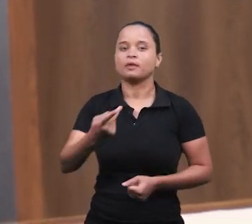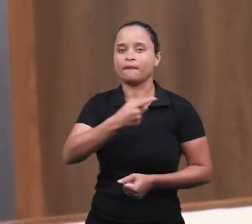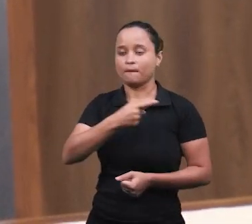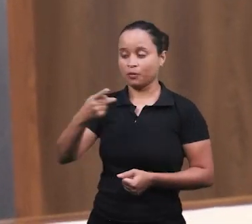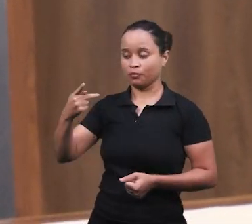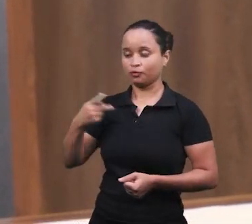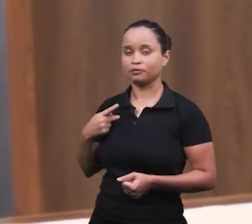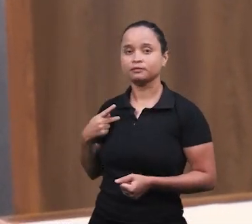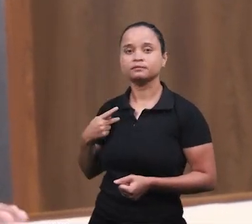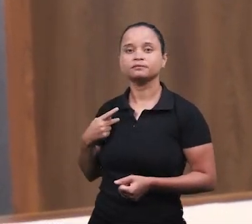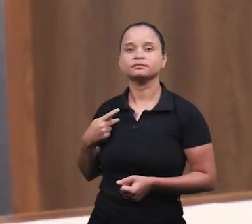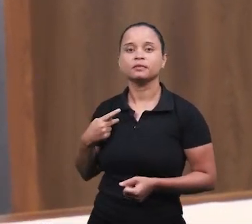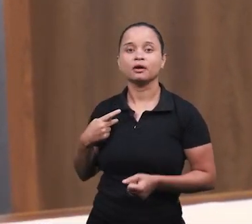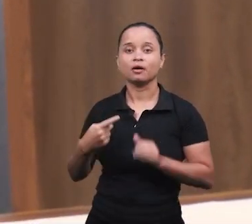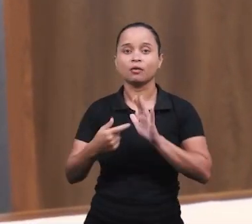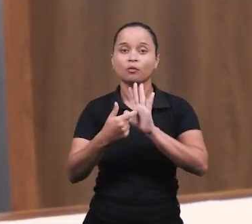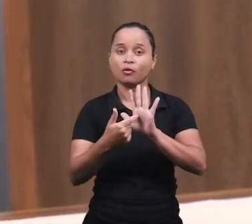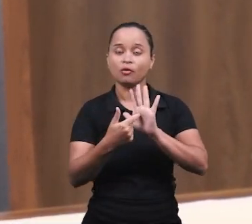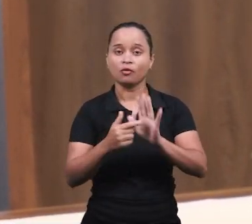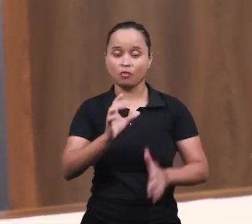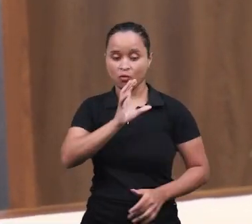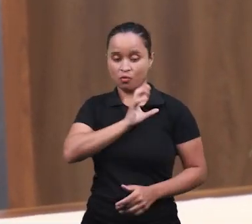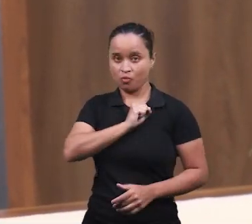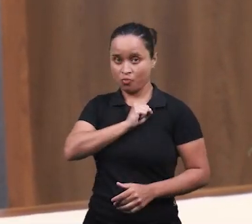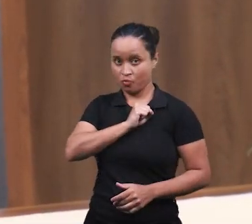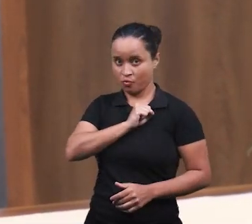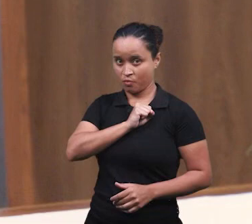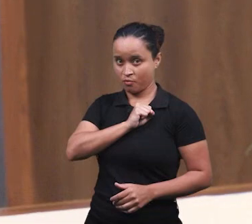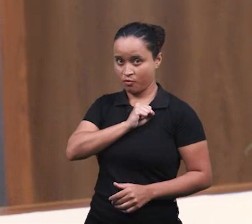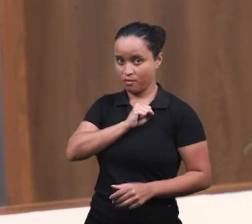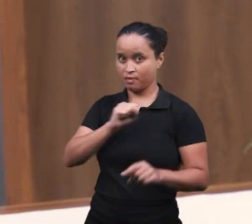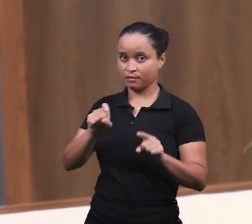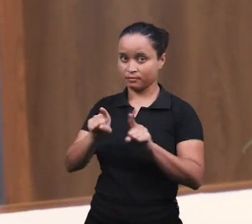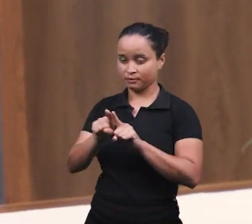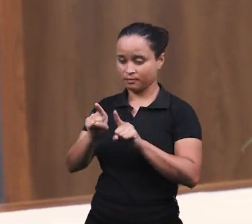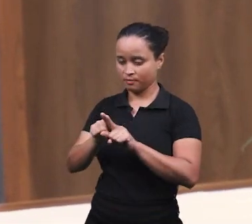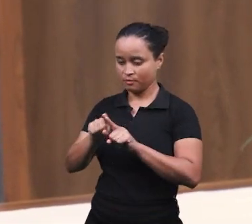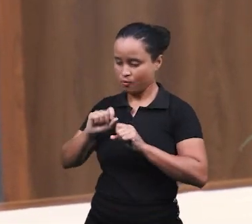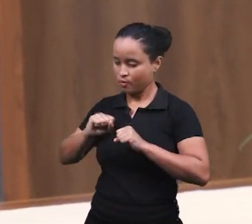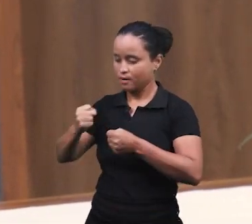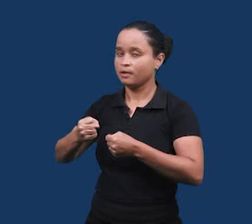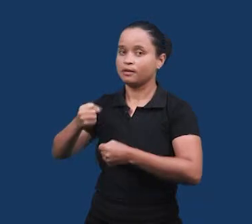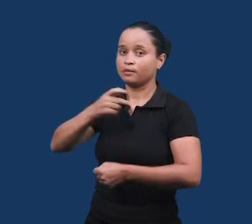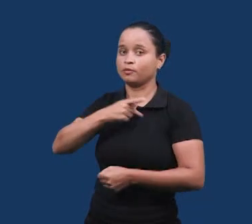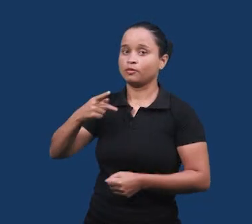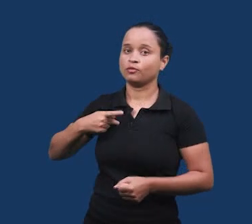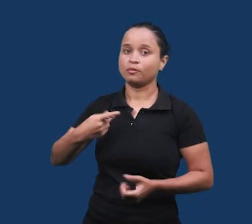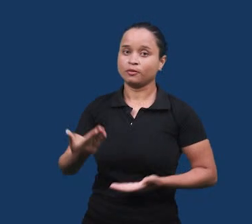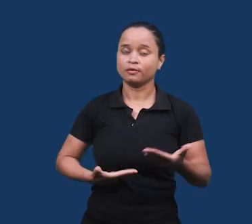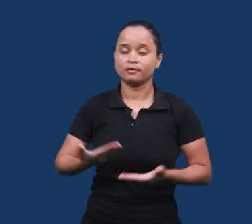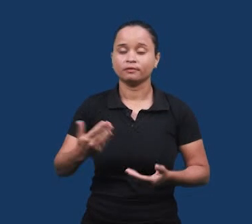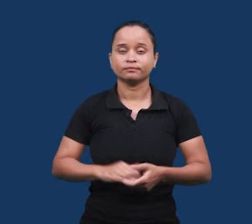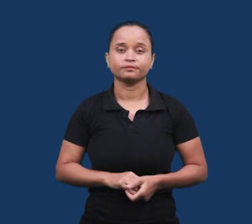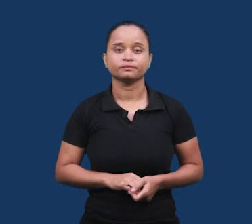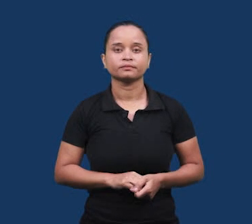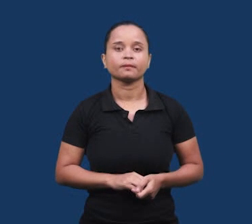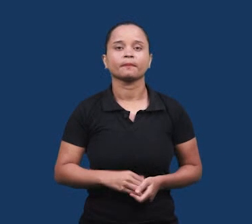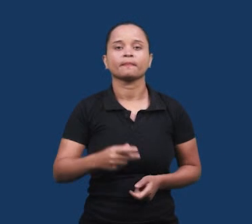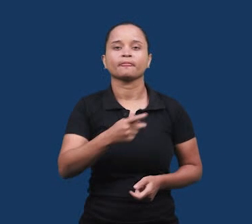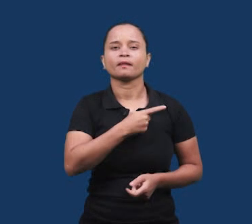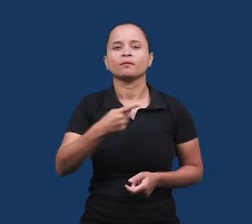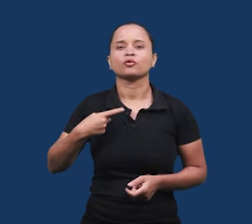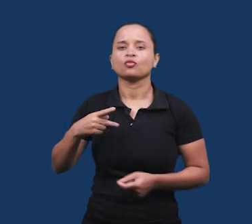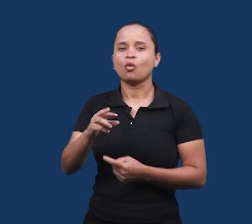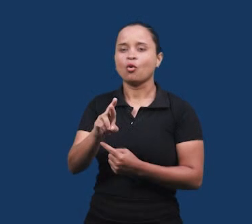pasteurs. On montre l'amour, la dédication du pasteur envers ses églises. Donc, message